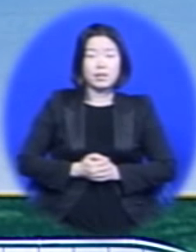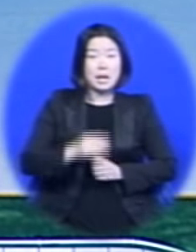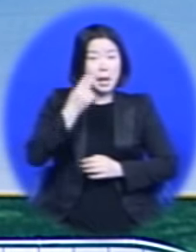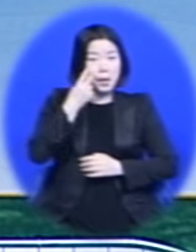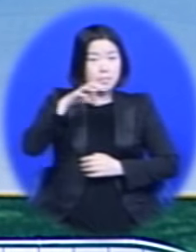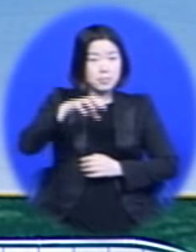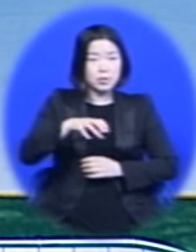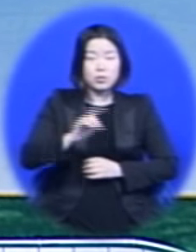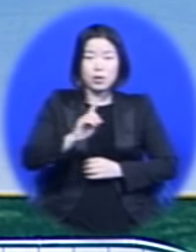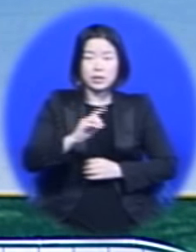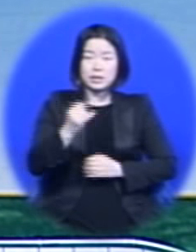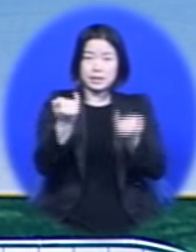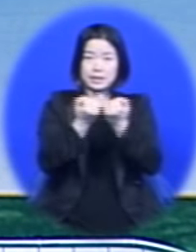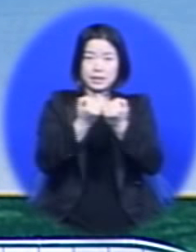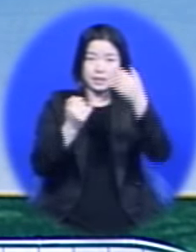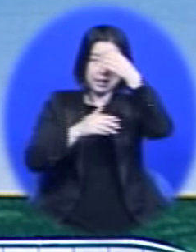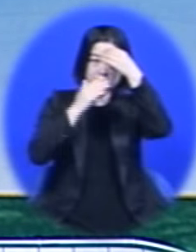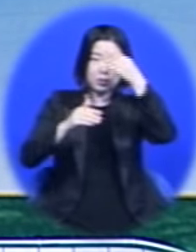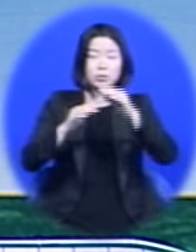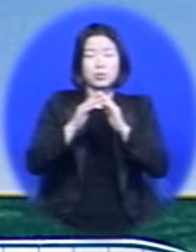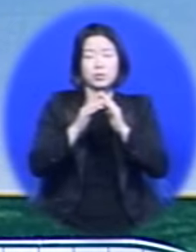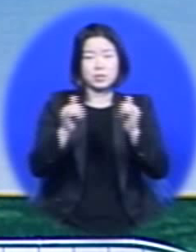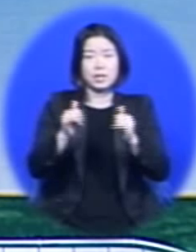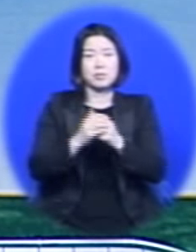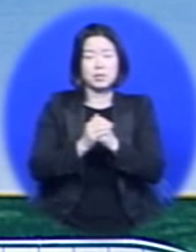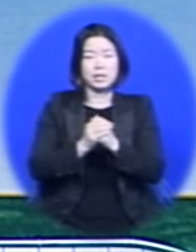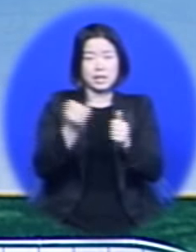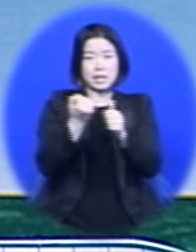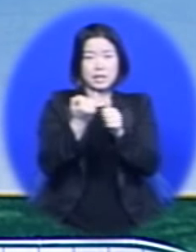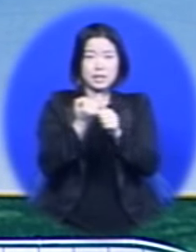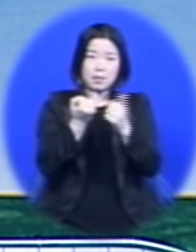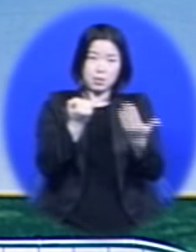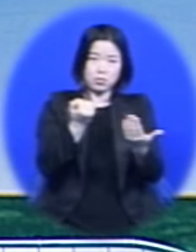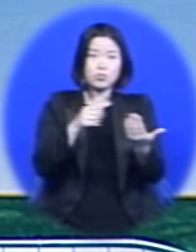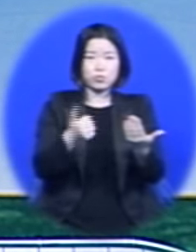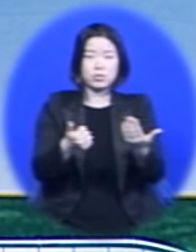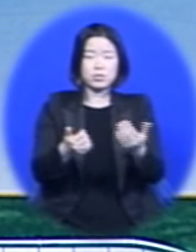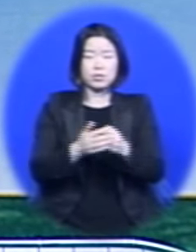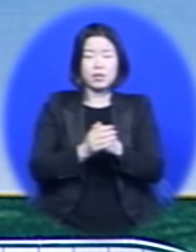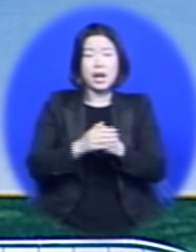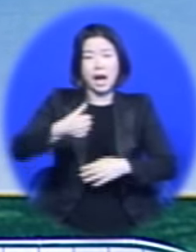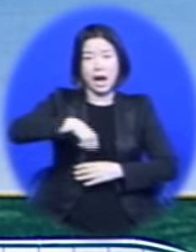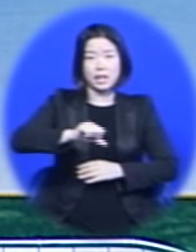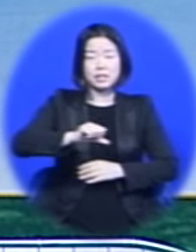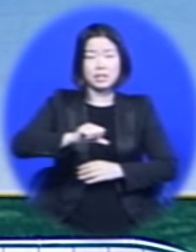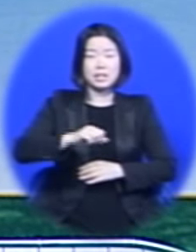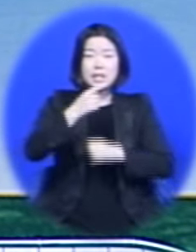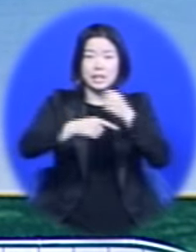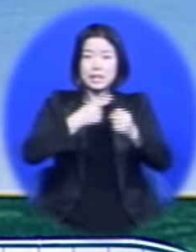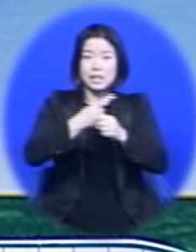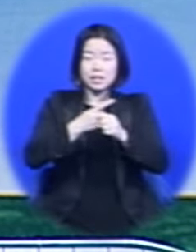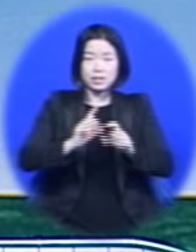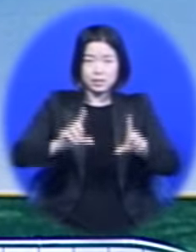미국의 어느 여성도가 남편을 일찍 여의었습니다. 아들이 돌이 되었을 때 그